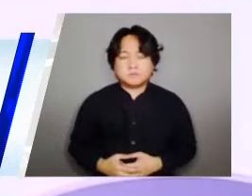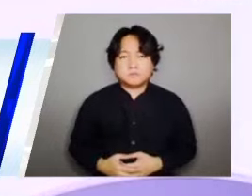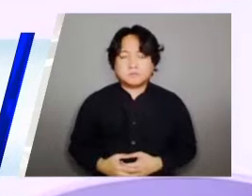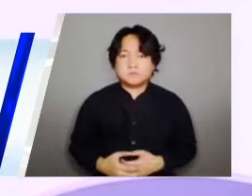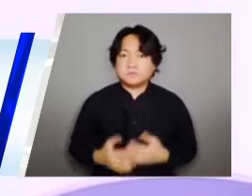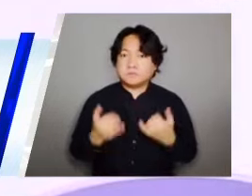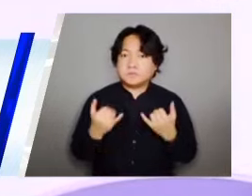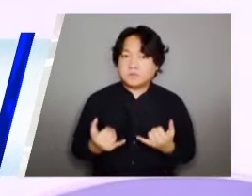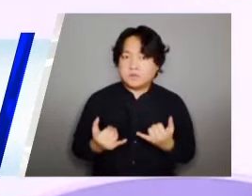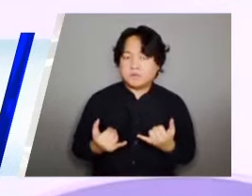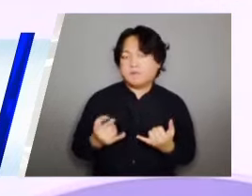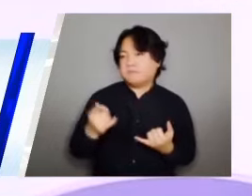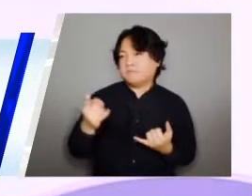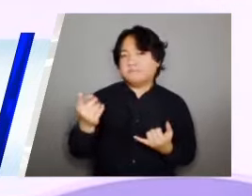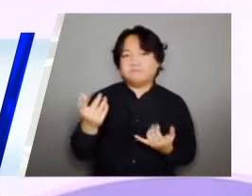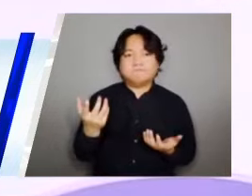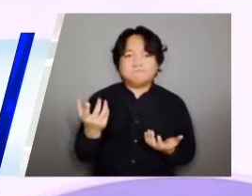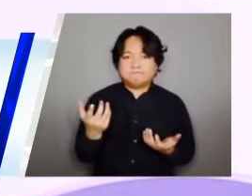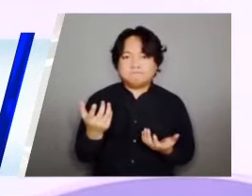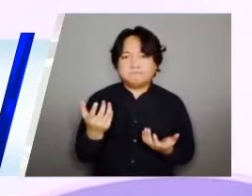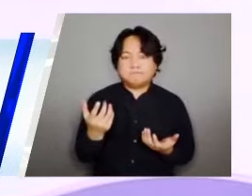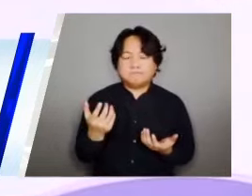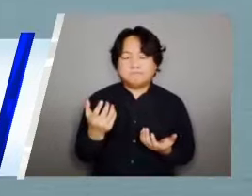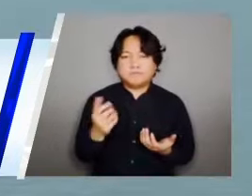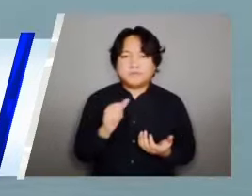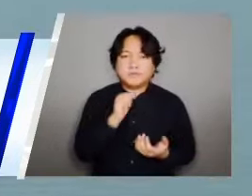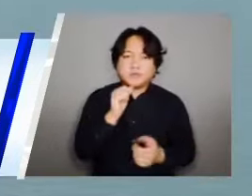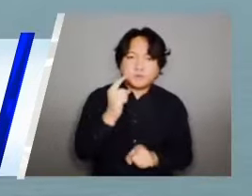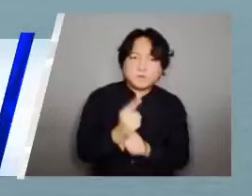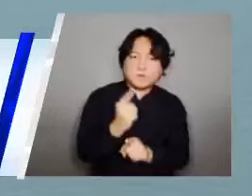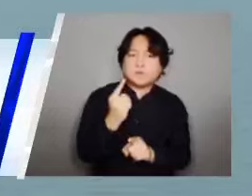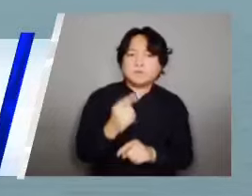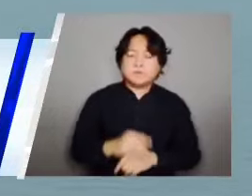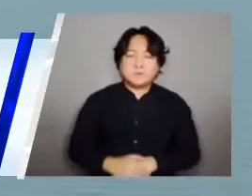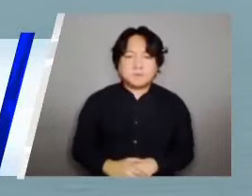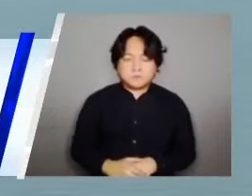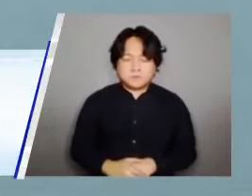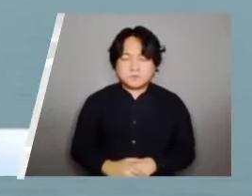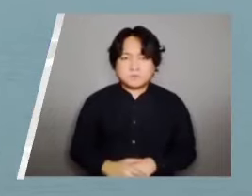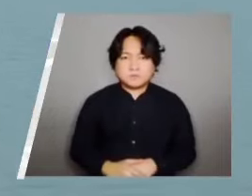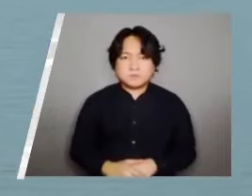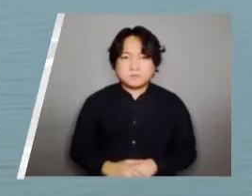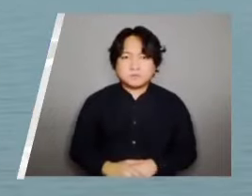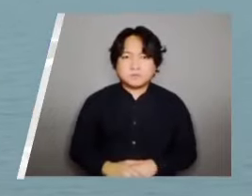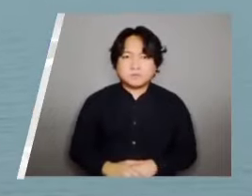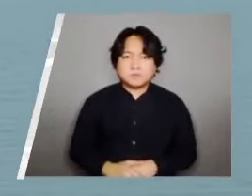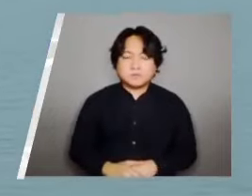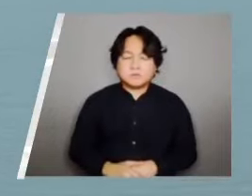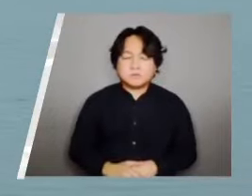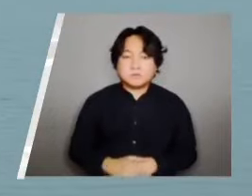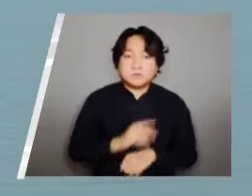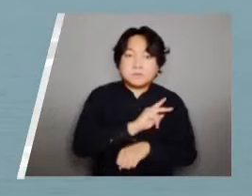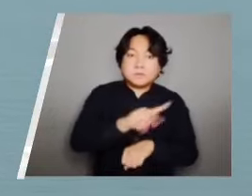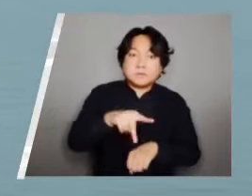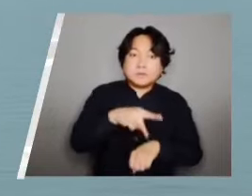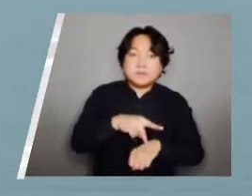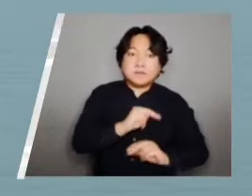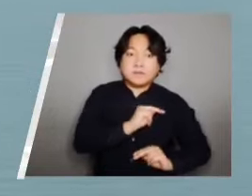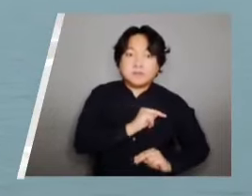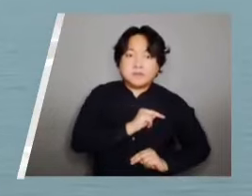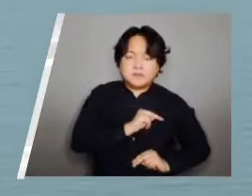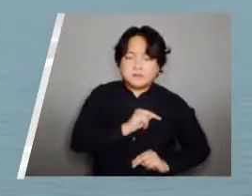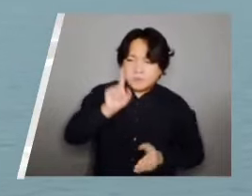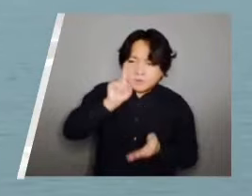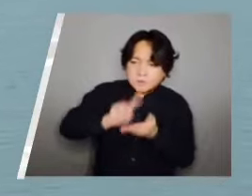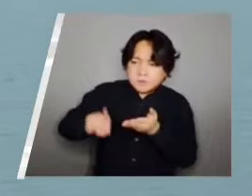no place in the aviation industry sa pinakabagong monitoring ng Philippine Navy labing dalawang Chinese ship